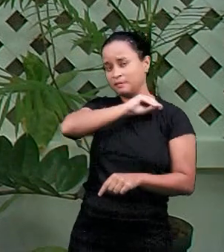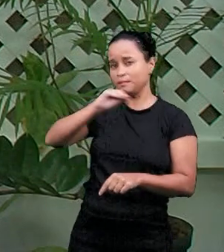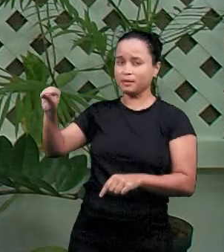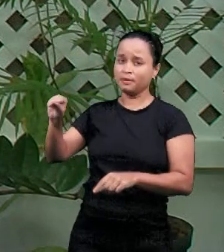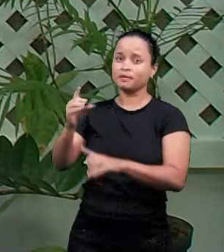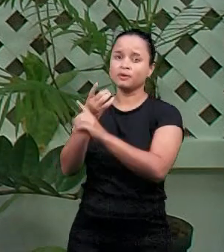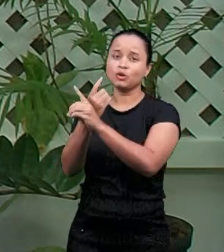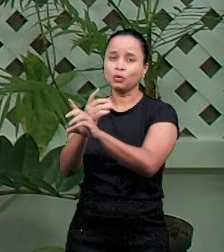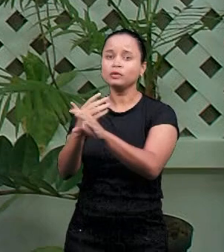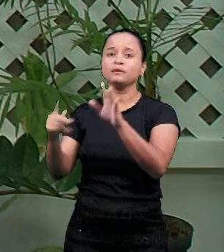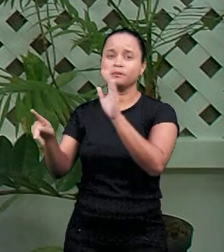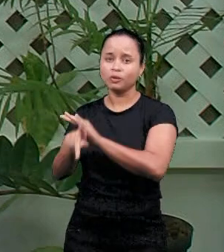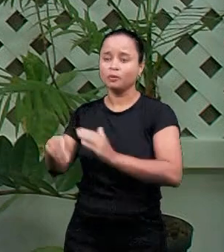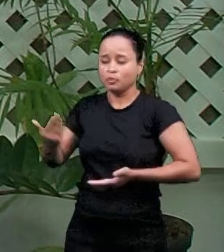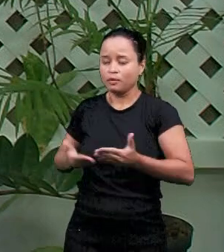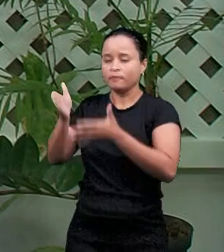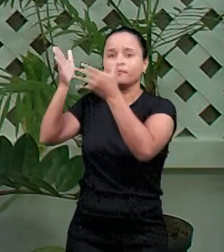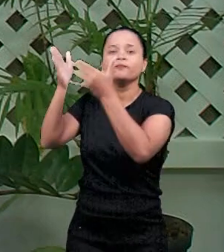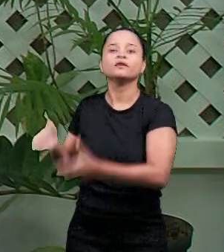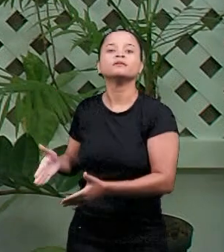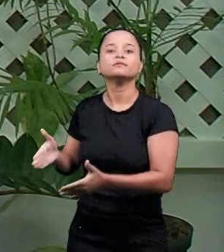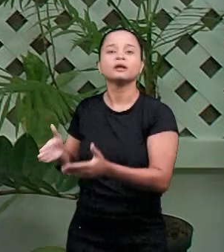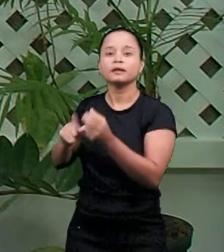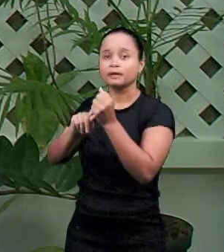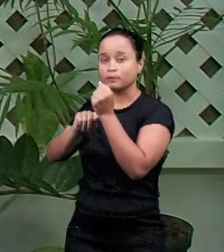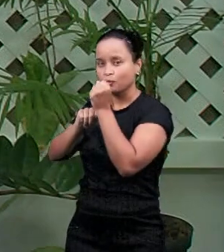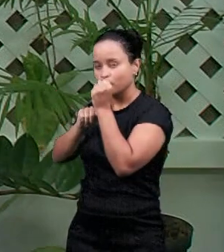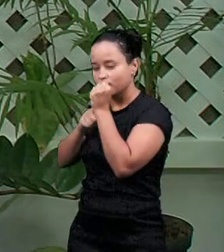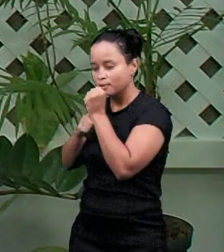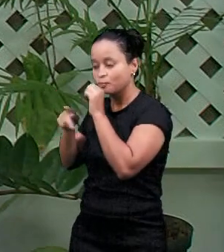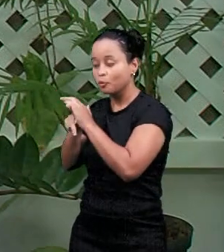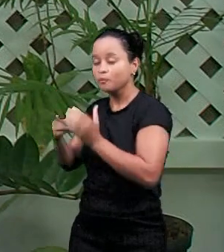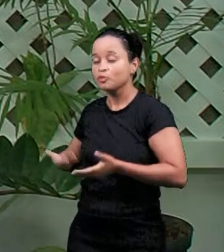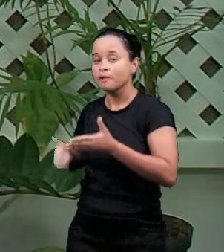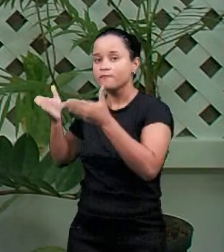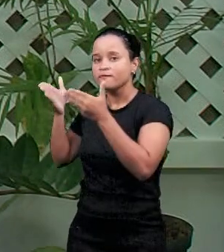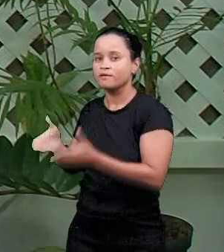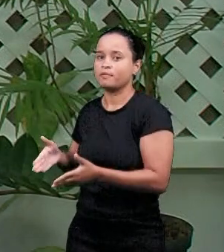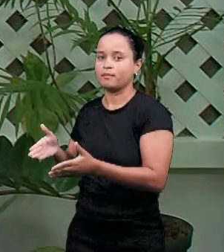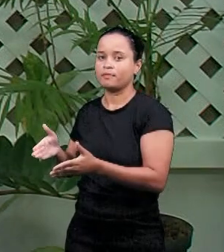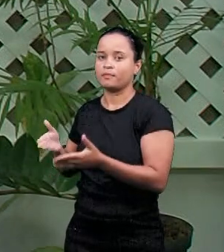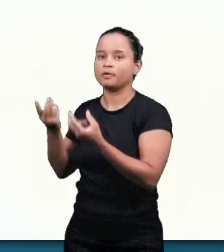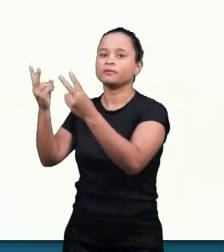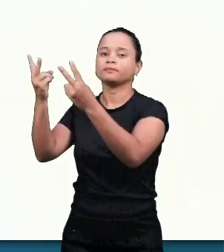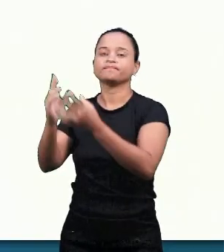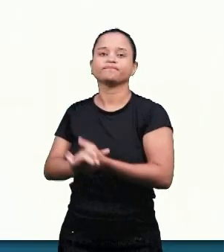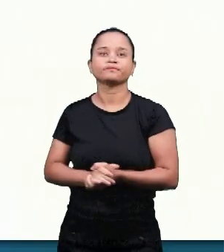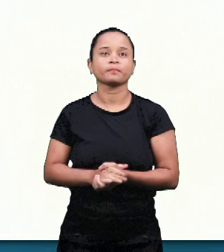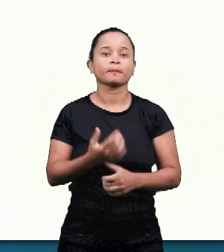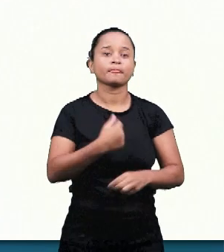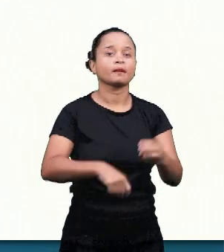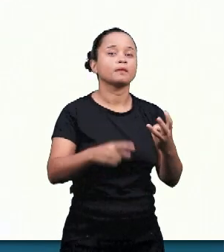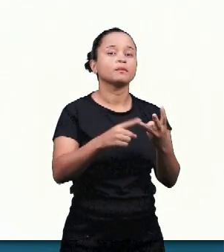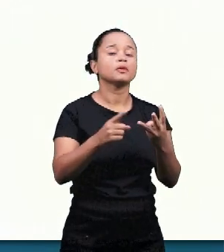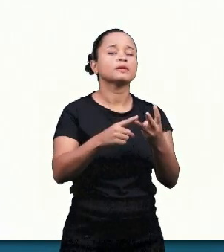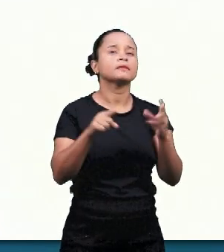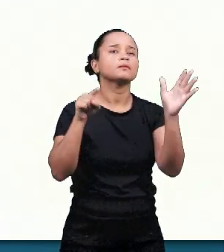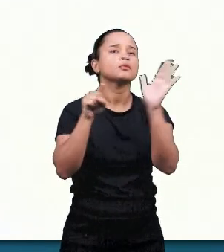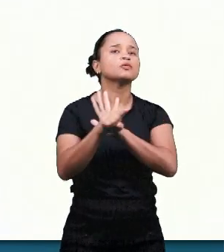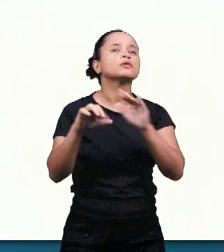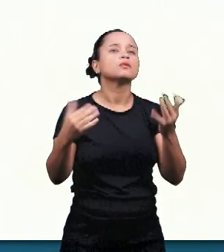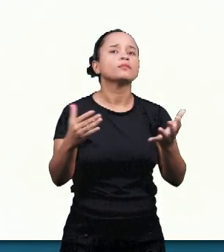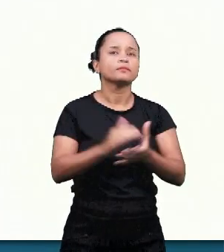corps sont le secret de la victoire. La troisième question, quel est le rapport existant